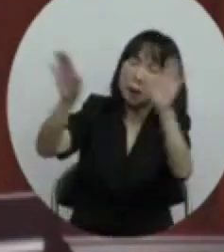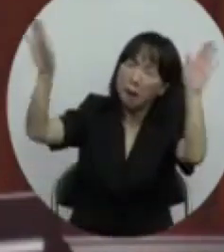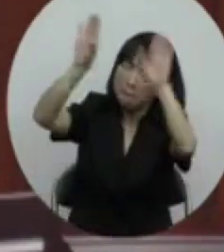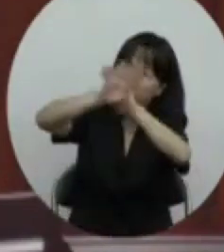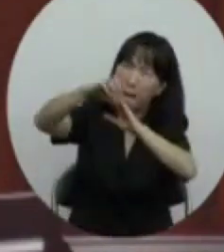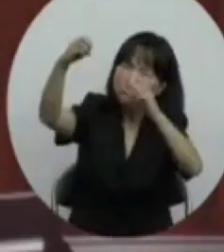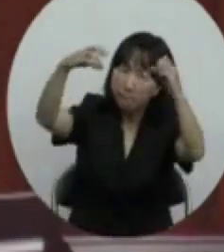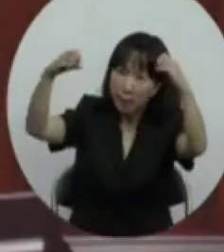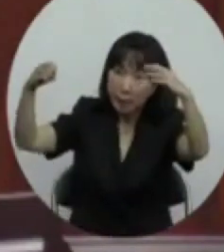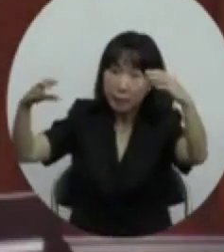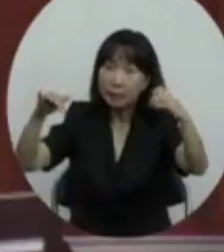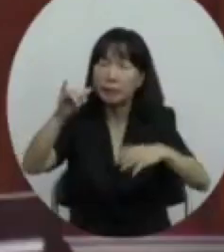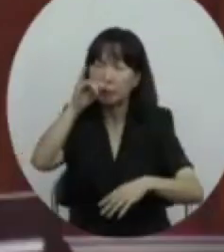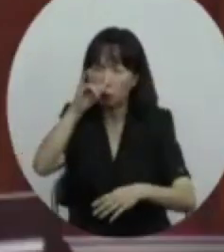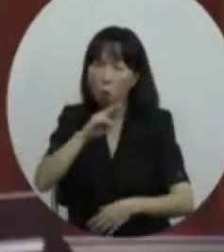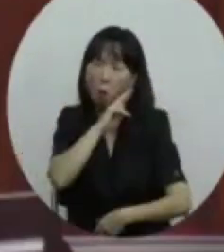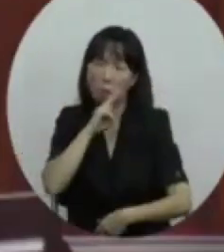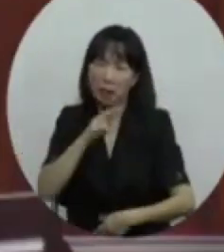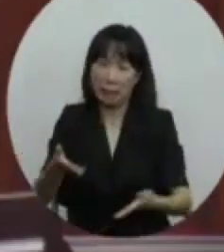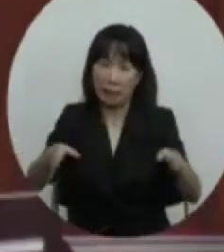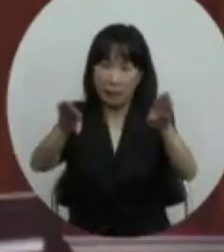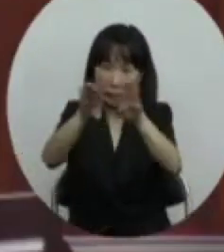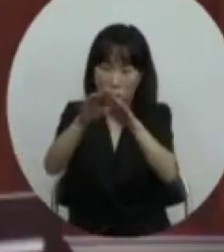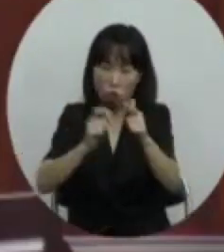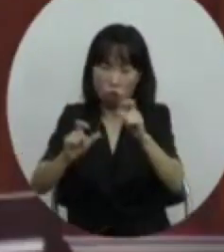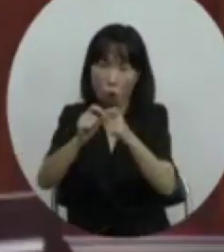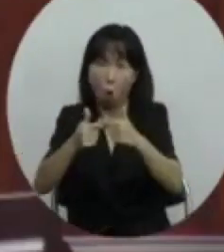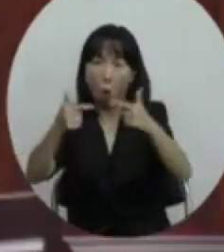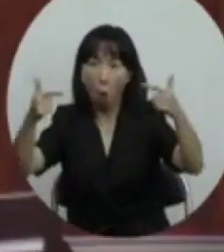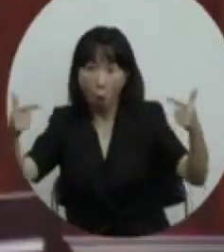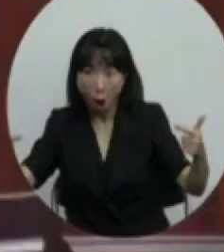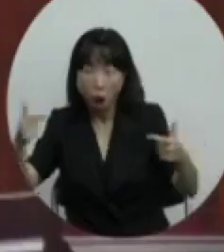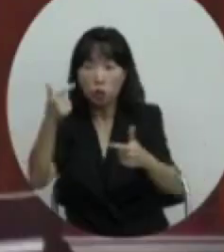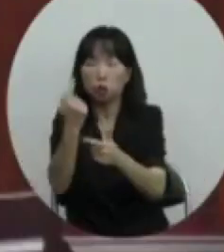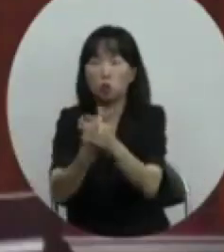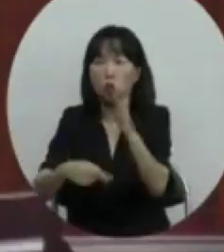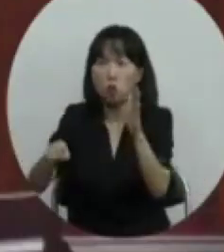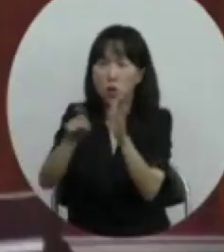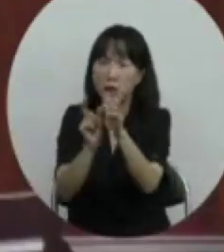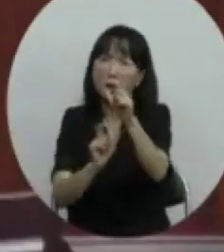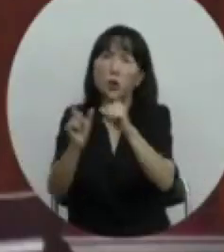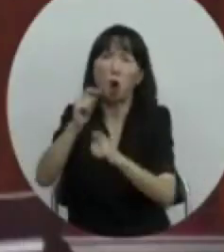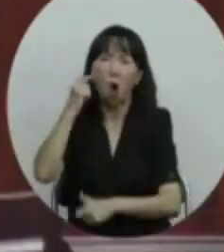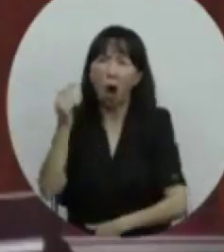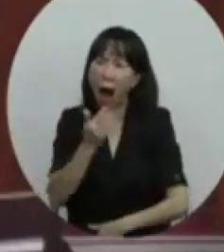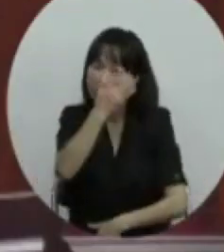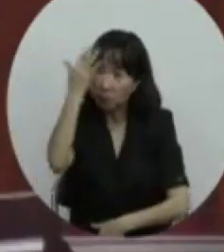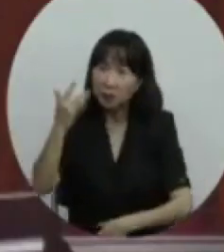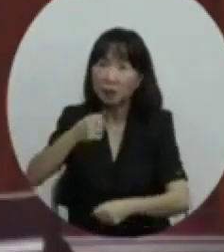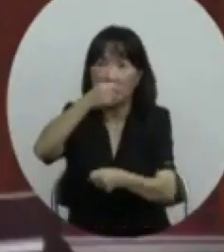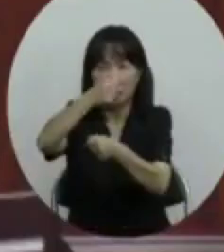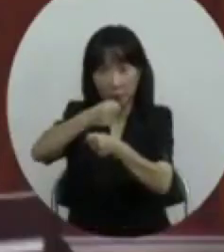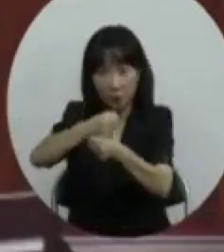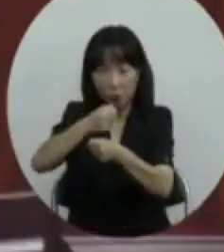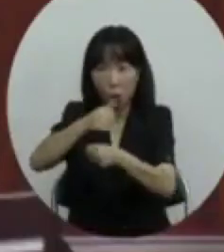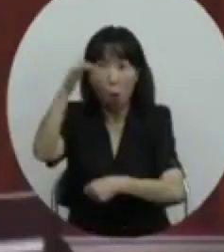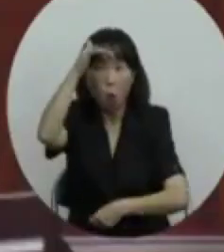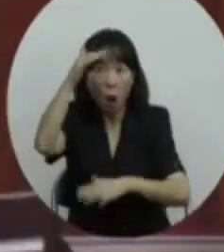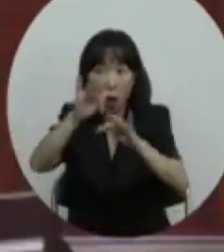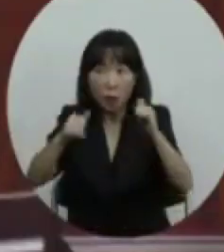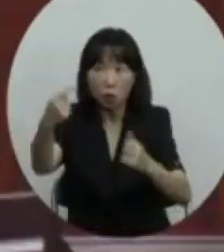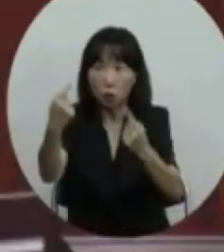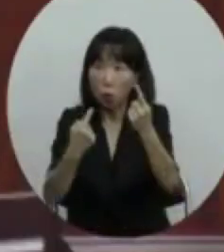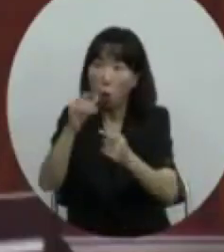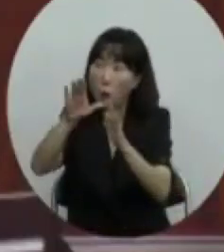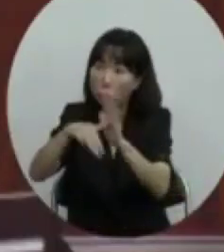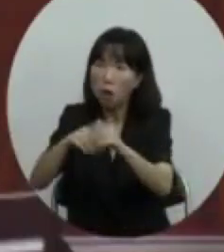설치와 편의시설 확충을 통해 출렁다리의 아름다움을 더욱 돋보이게 하고 관광객들이